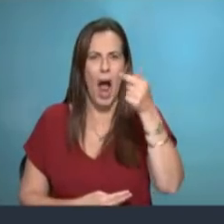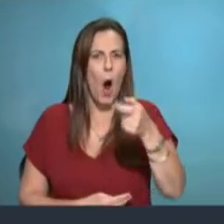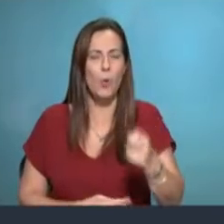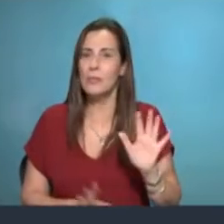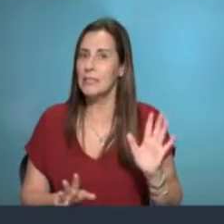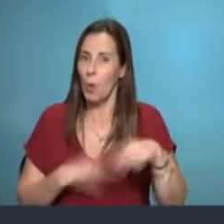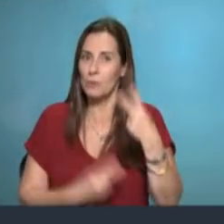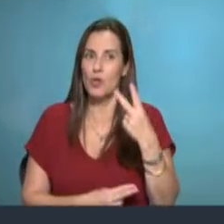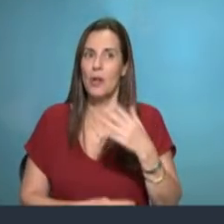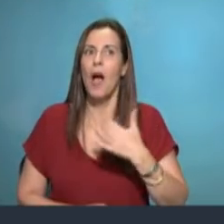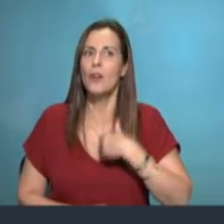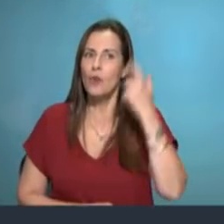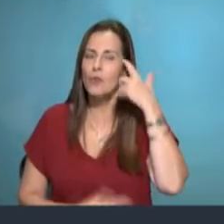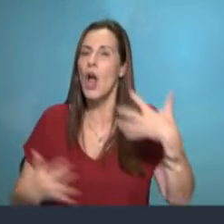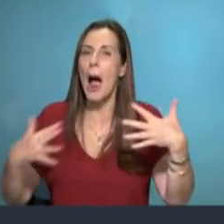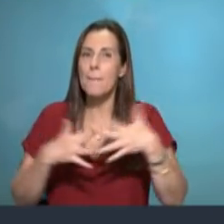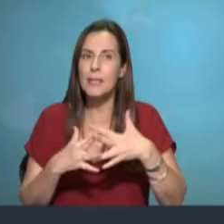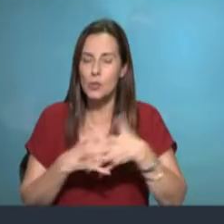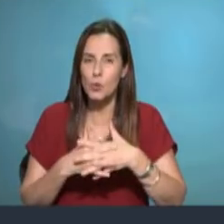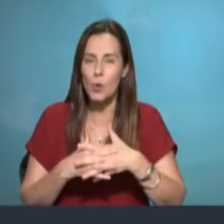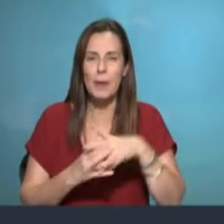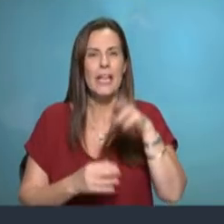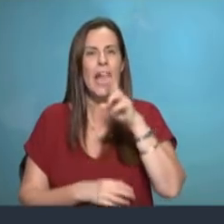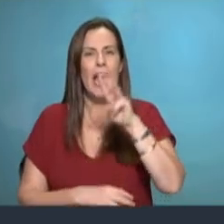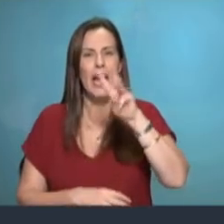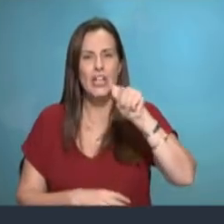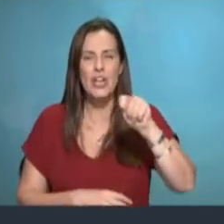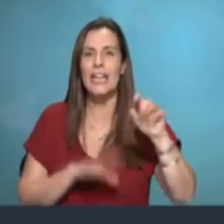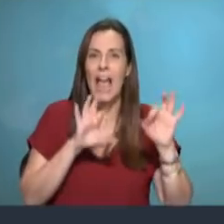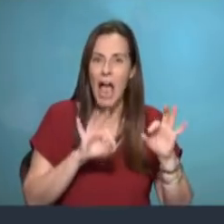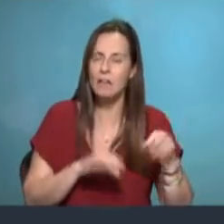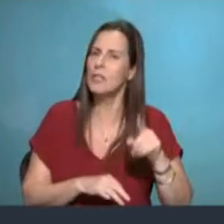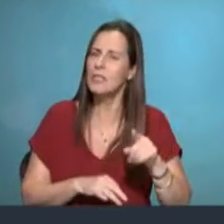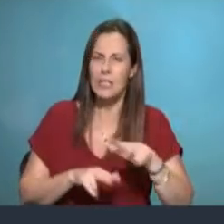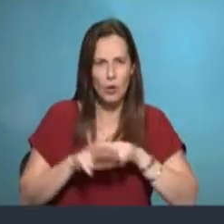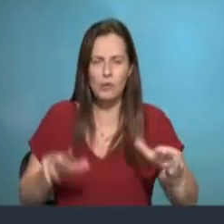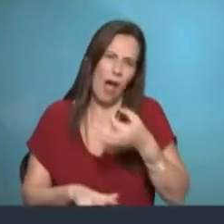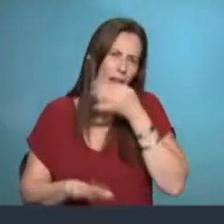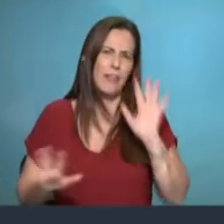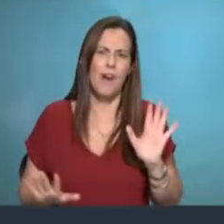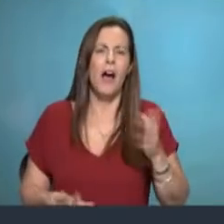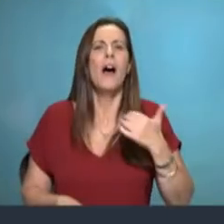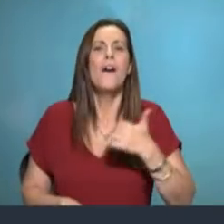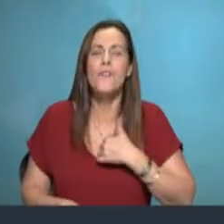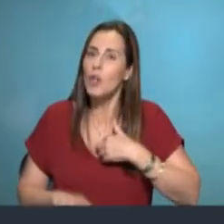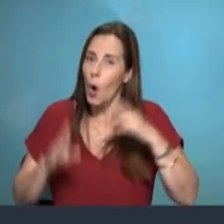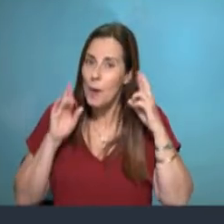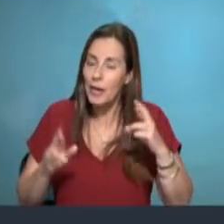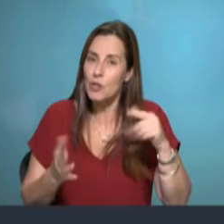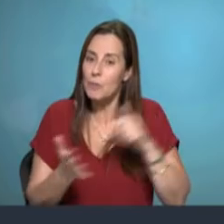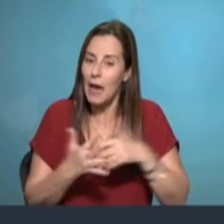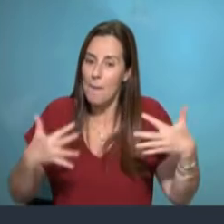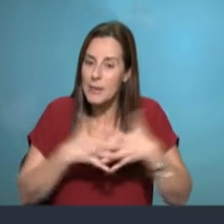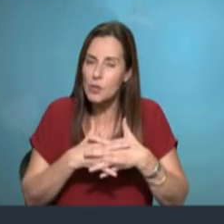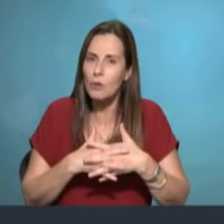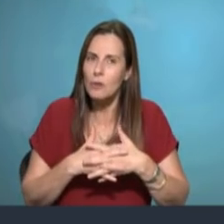בשלט. אנחנו חושבים שהמיזוג כרגע בין רשת לבין 10 הוא סיטואציה עדיפה, ואנחנו מקווים שכתוצאה מזה תהיה